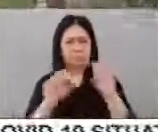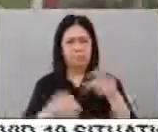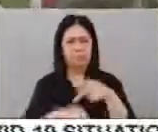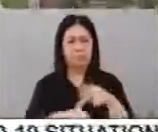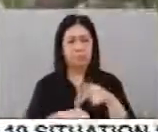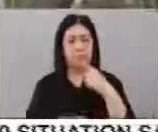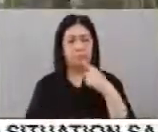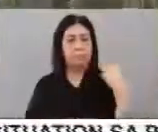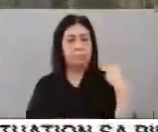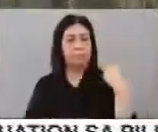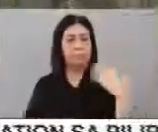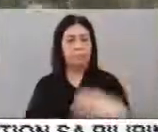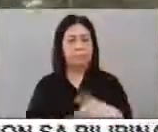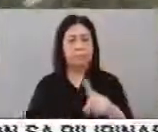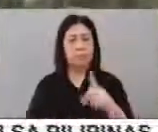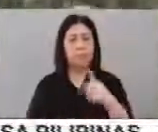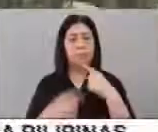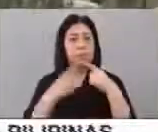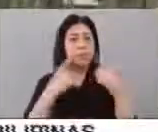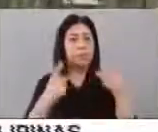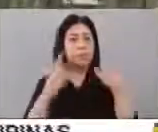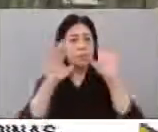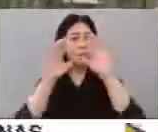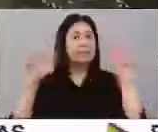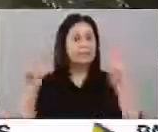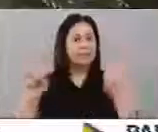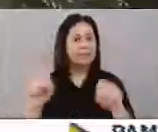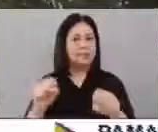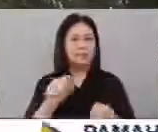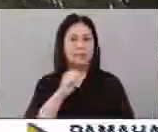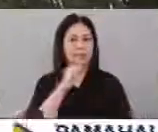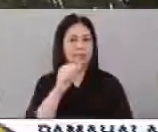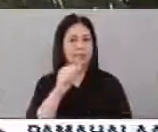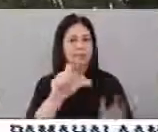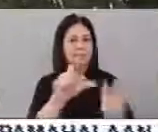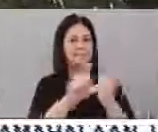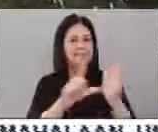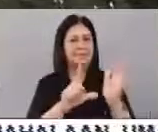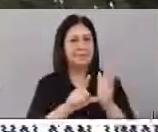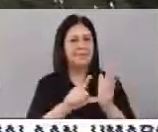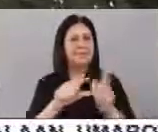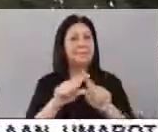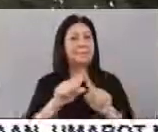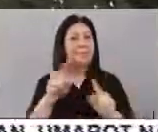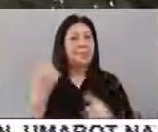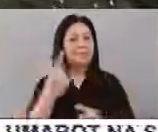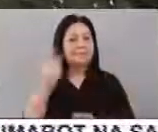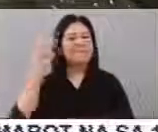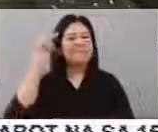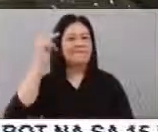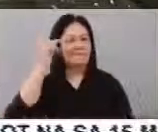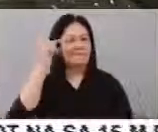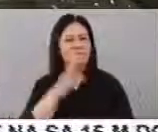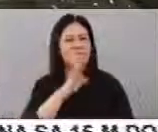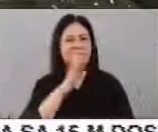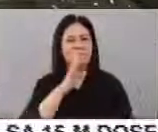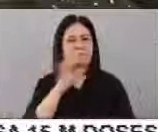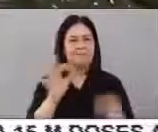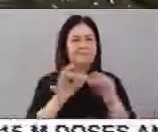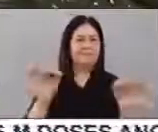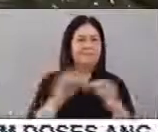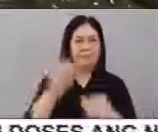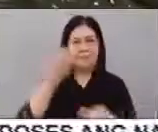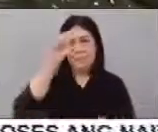National Telecommunications Commission o NTC, base ito sa datos ng speedtest.net